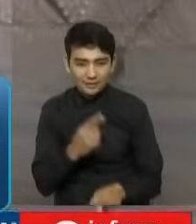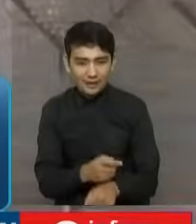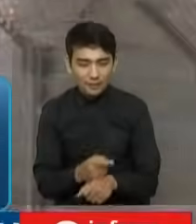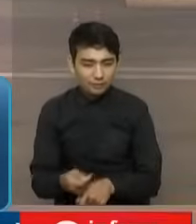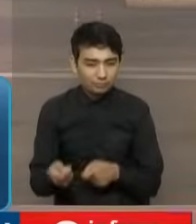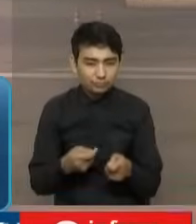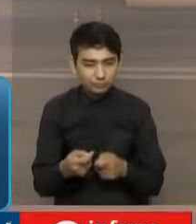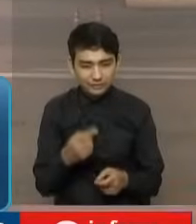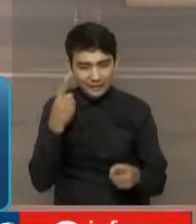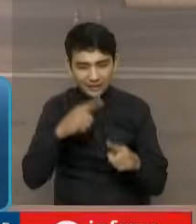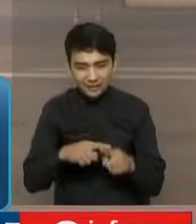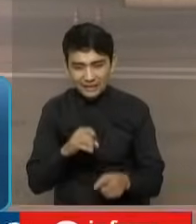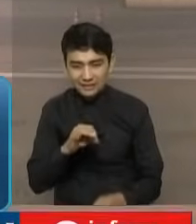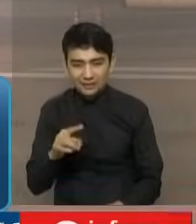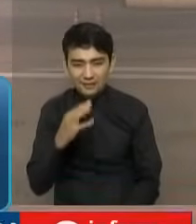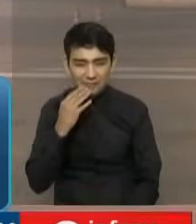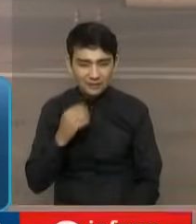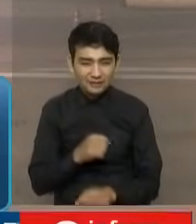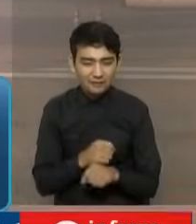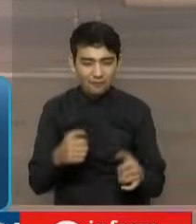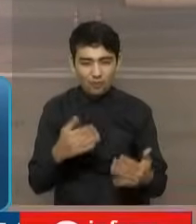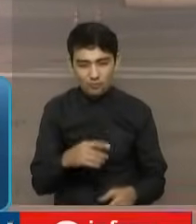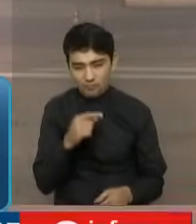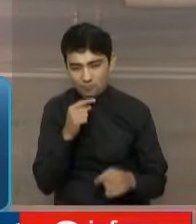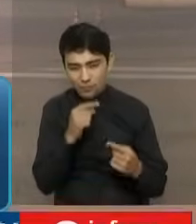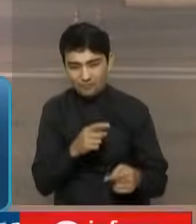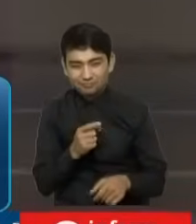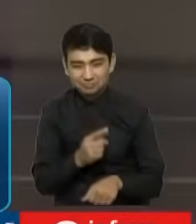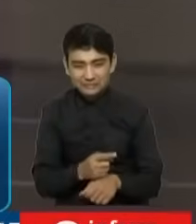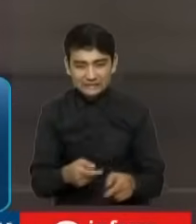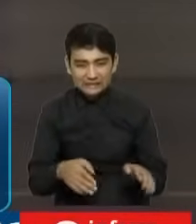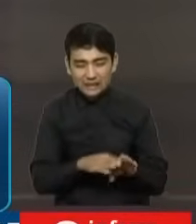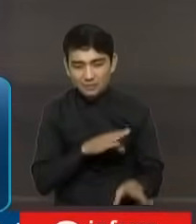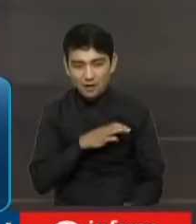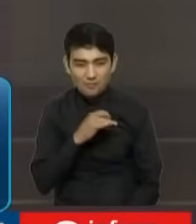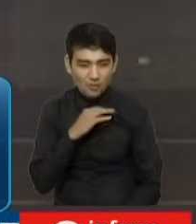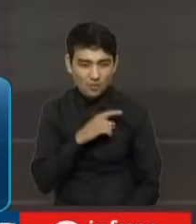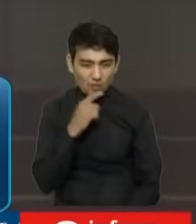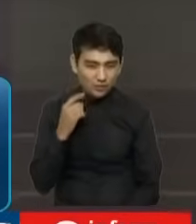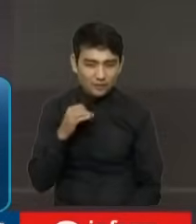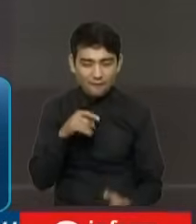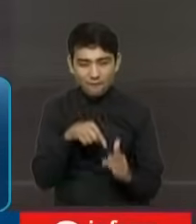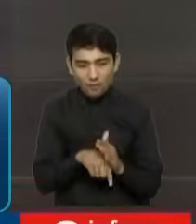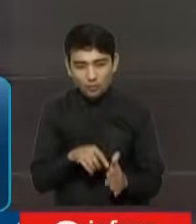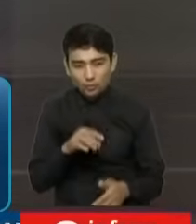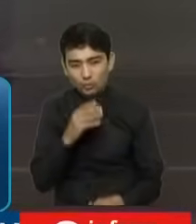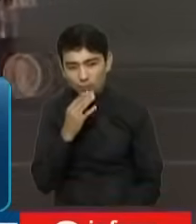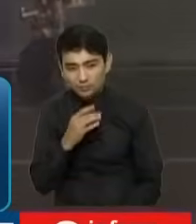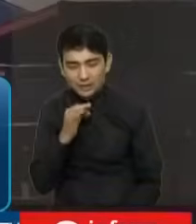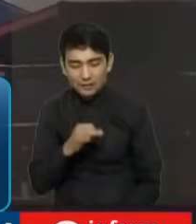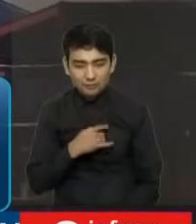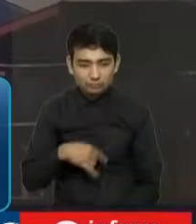поставлять авиадетали из-за рубежа. При том, что по геополитическим причинам многие россияне стали предпочитать внутренний туризм